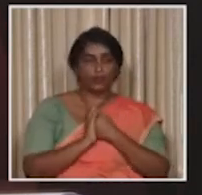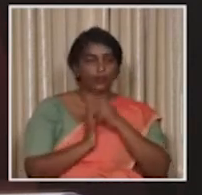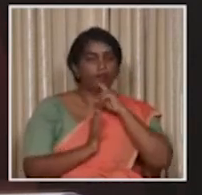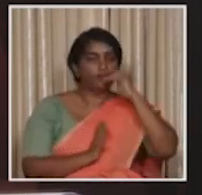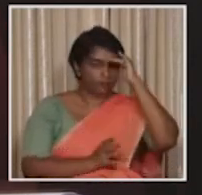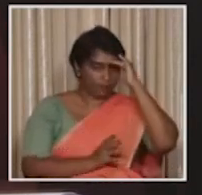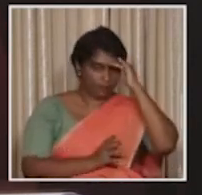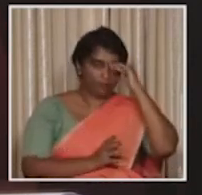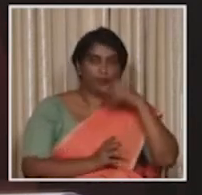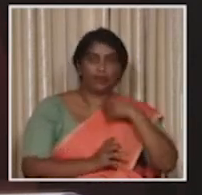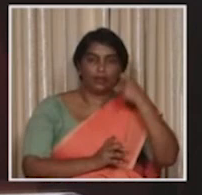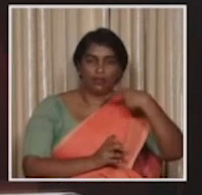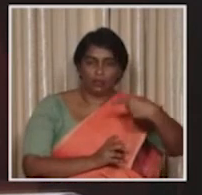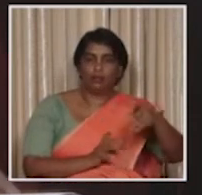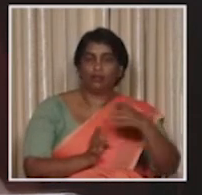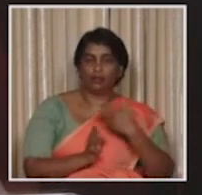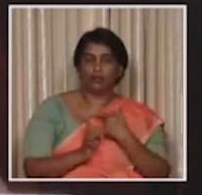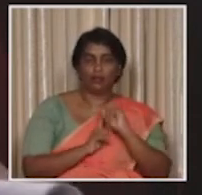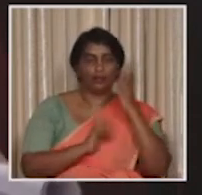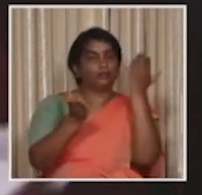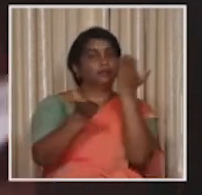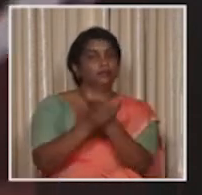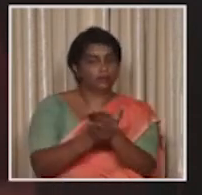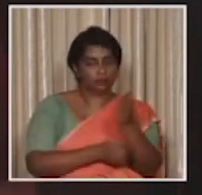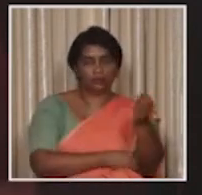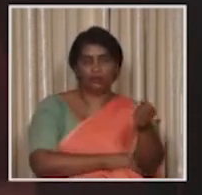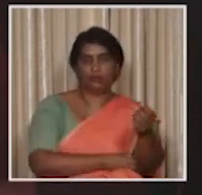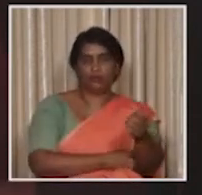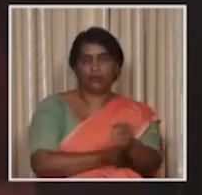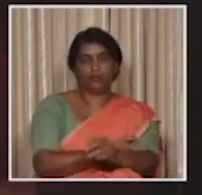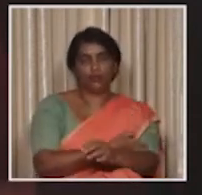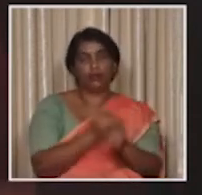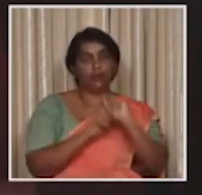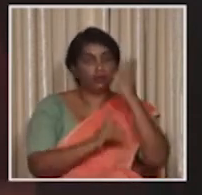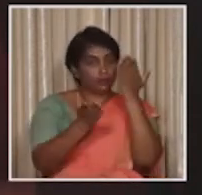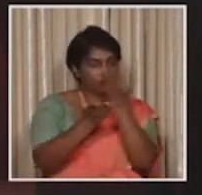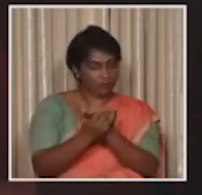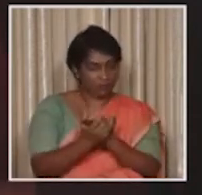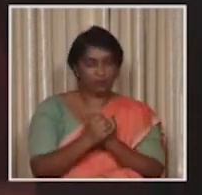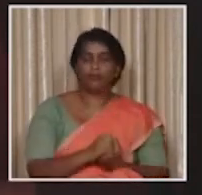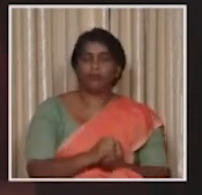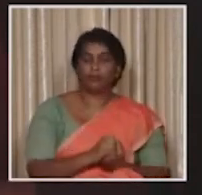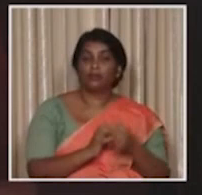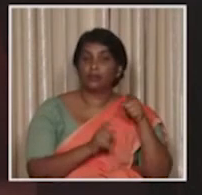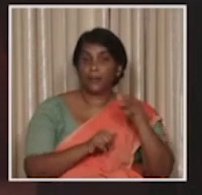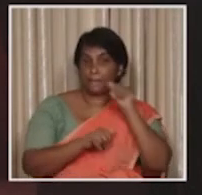කථානායකතුමනි, දින කිහිපයක් ඇතුළත මම හැන්සාත් ගත කරනවා, සභාගත කරනවා, මෙන්න